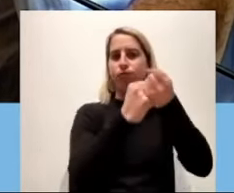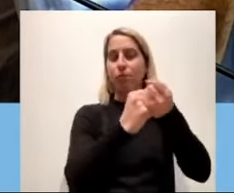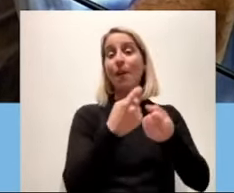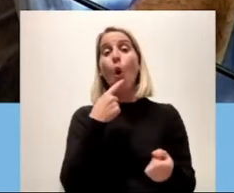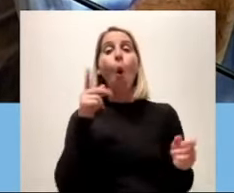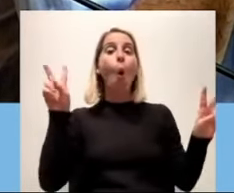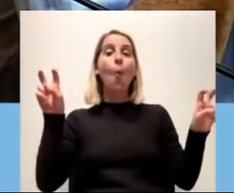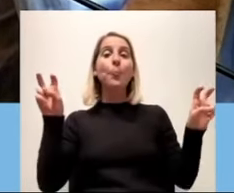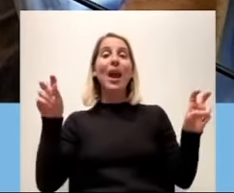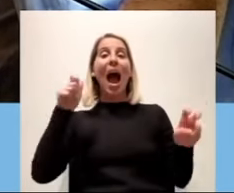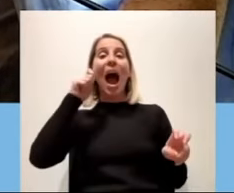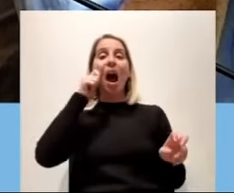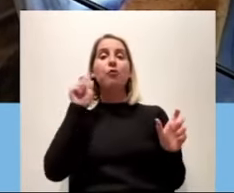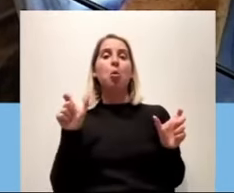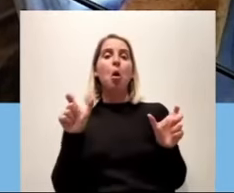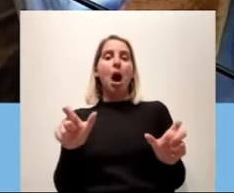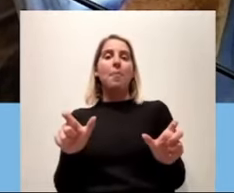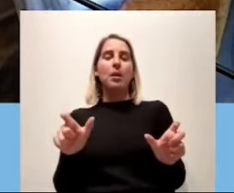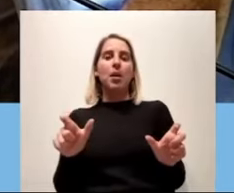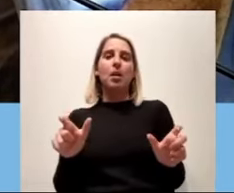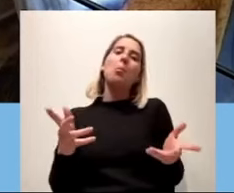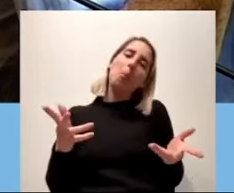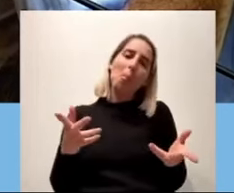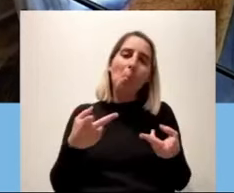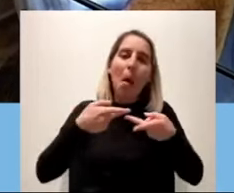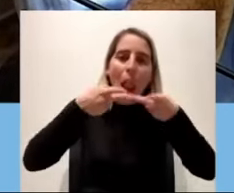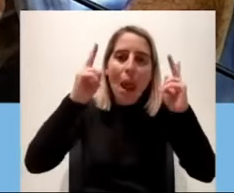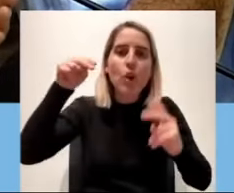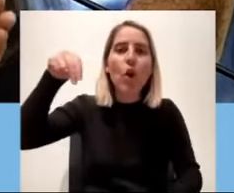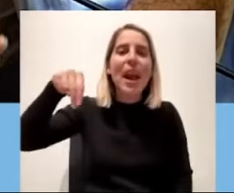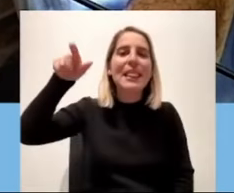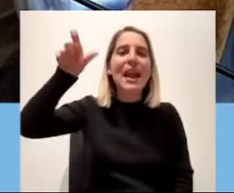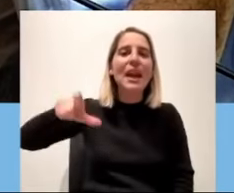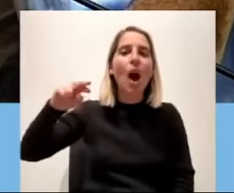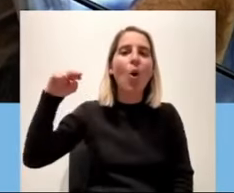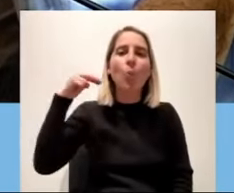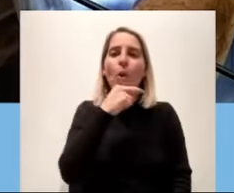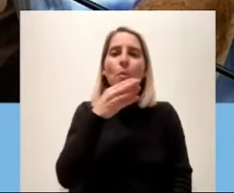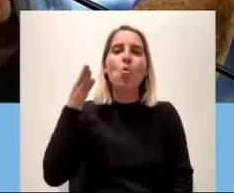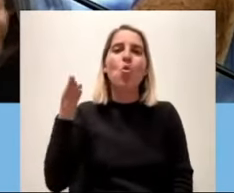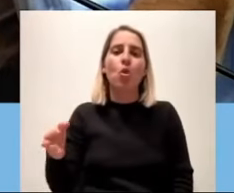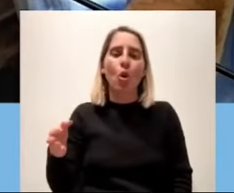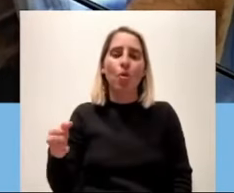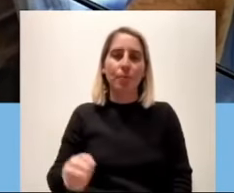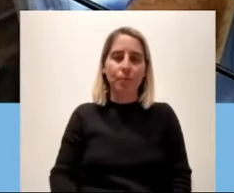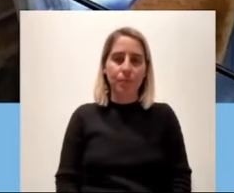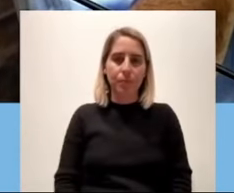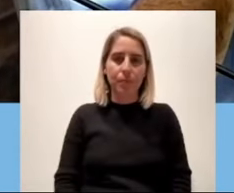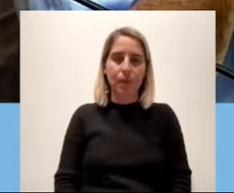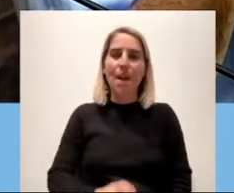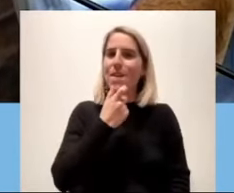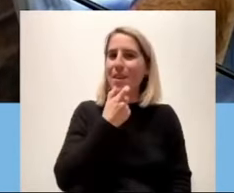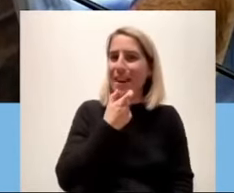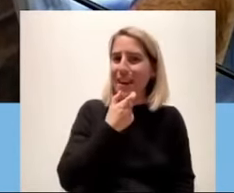αυτοάμυνας έχουν λύσει τα χέρια του Νετανιάχου. Οι βρετανικές βάσεις στην Κύπρο, οι αμερικανικές στη Σούδα και πάει